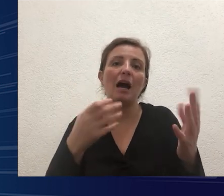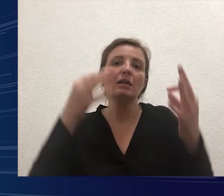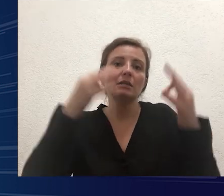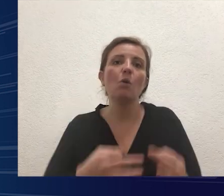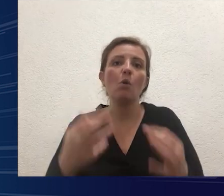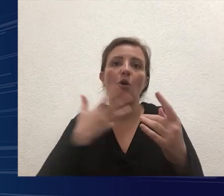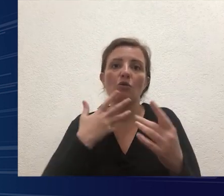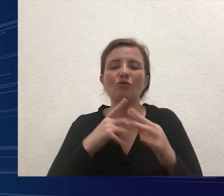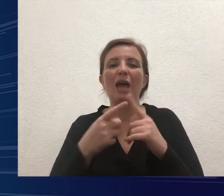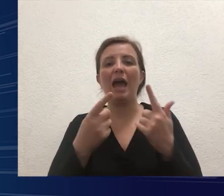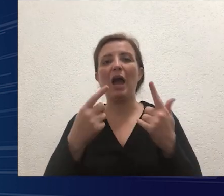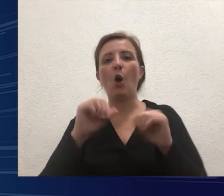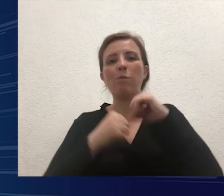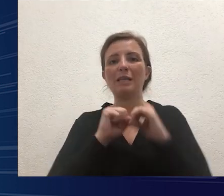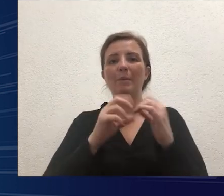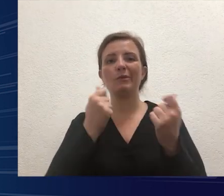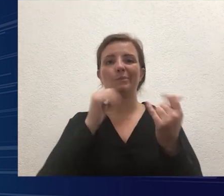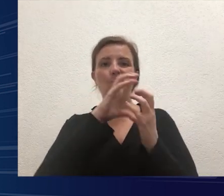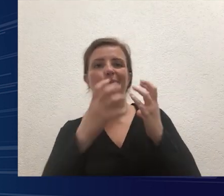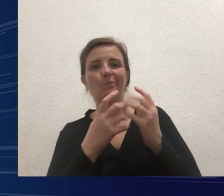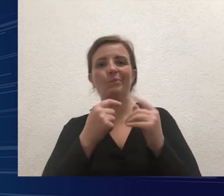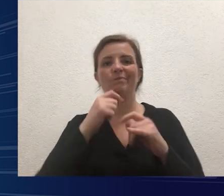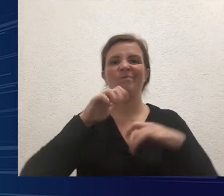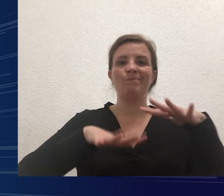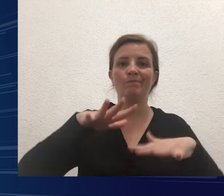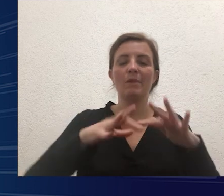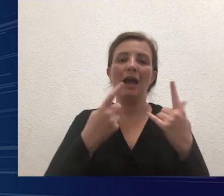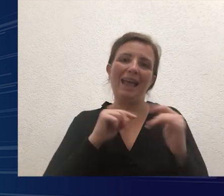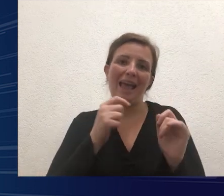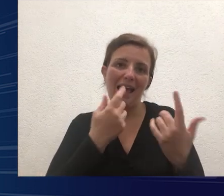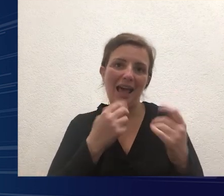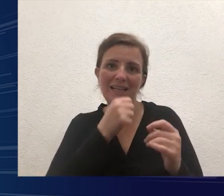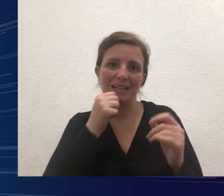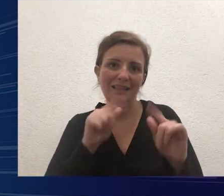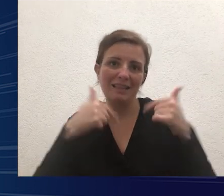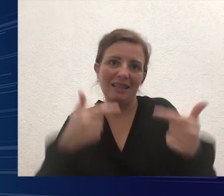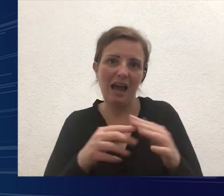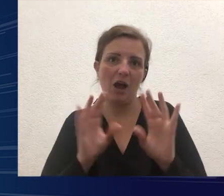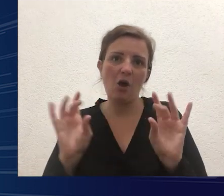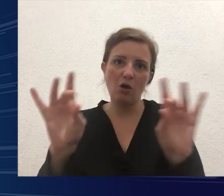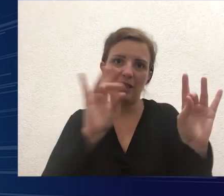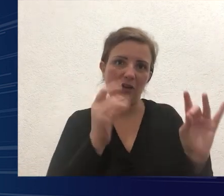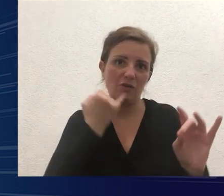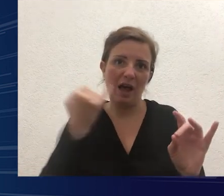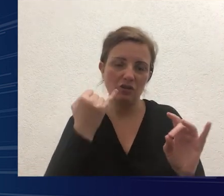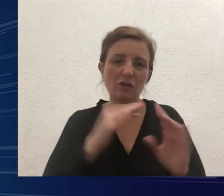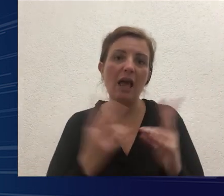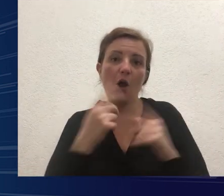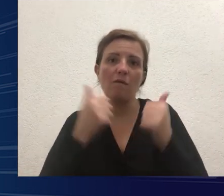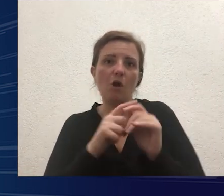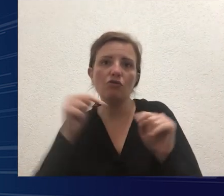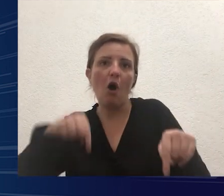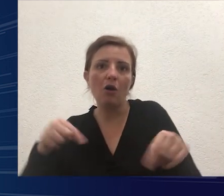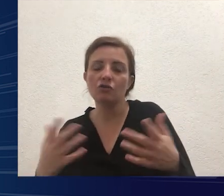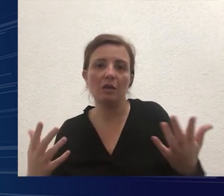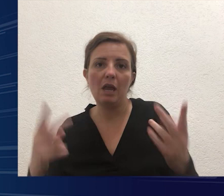rilettura di prassi sconvenienti e favorevoli alla diffusione del contagio molto più leggibile del corpo